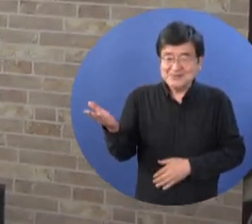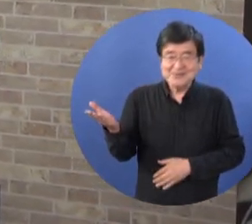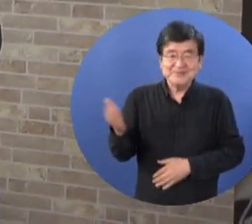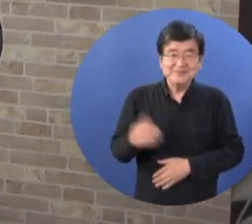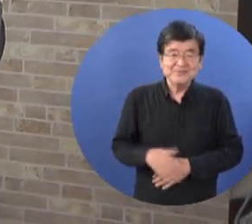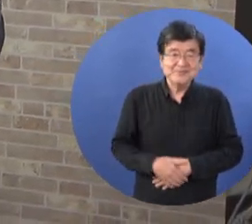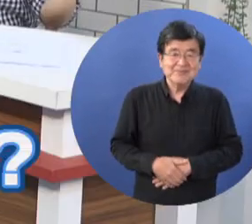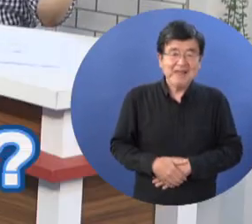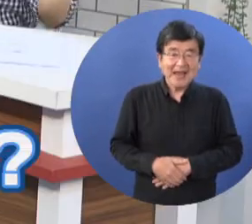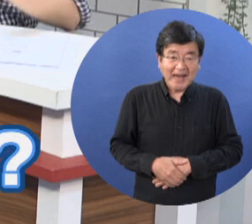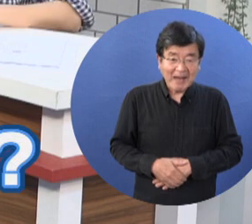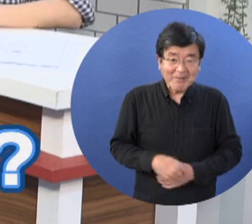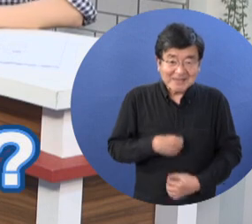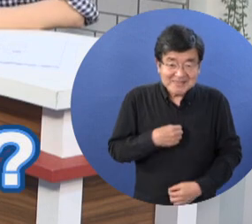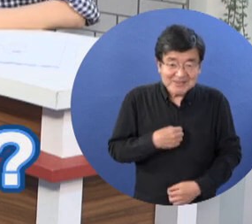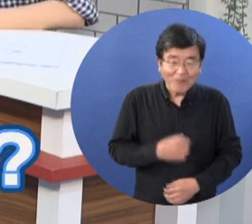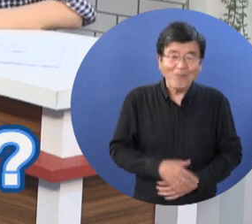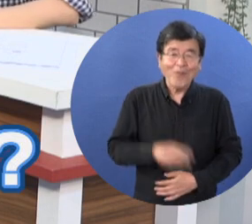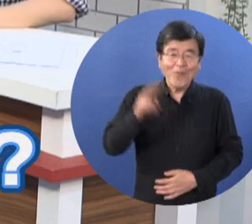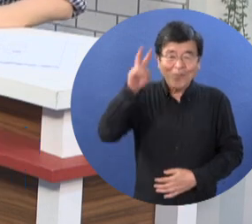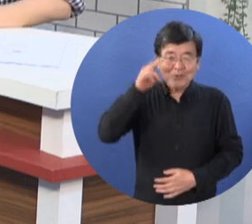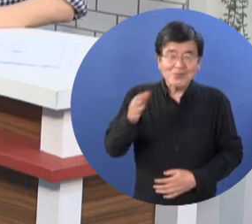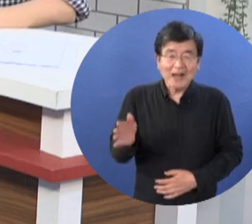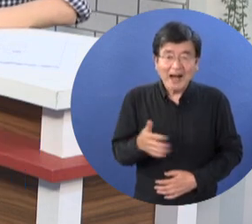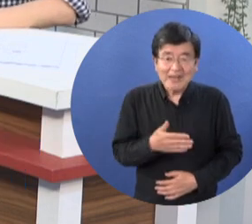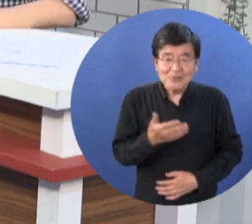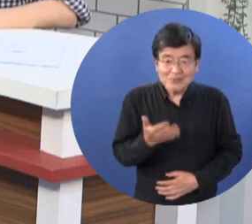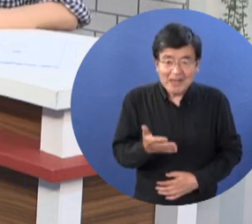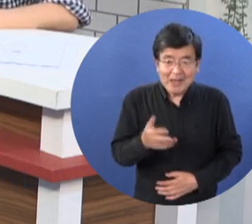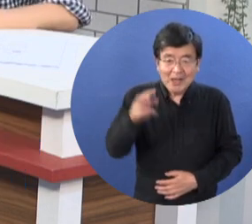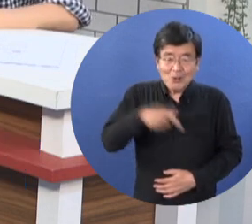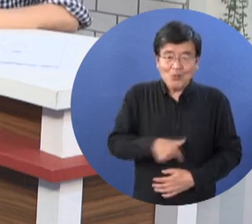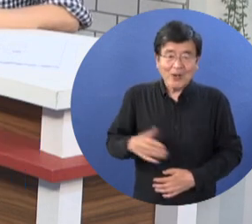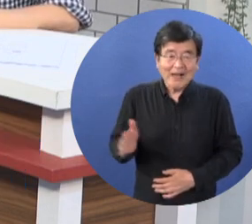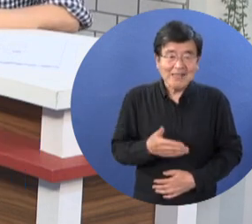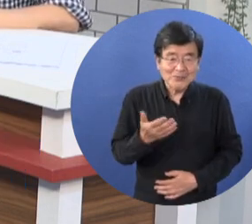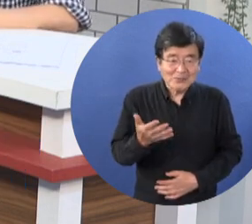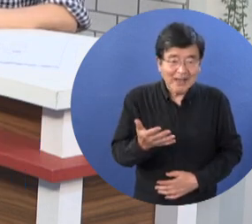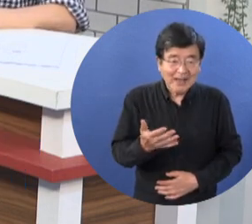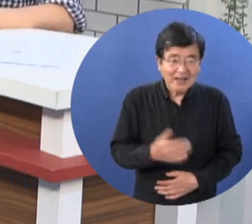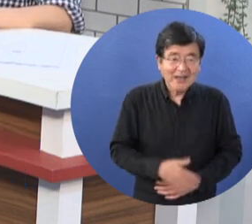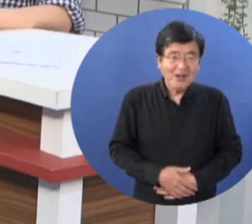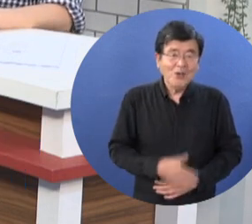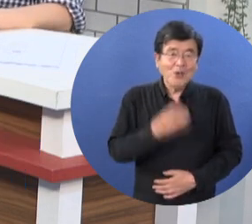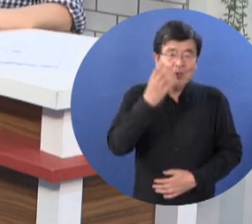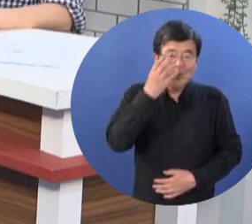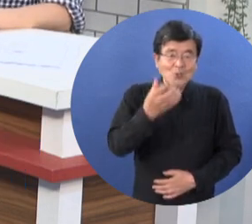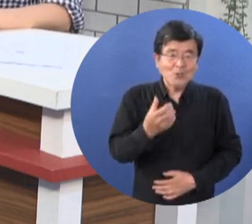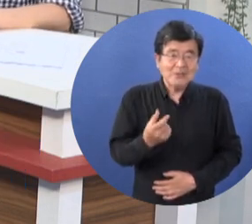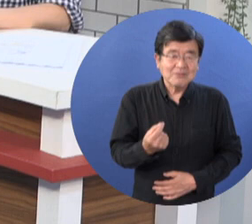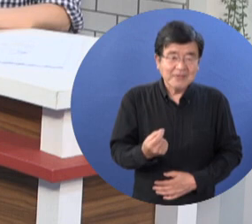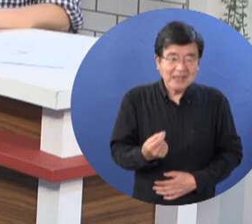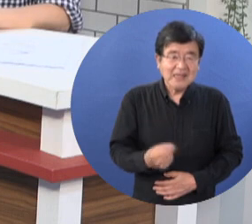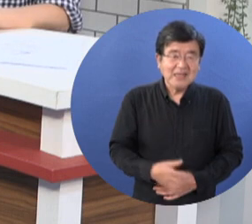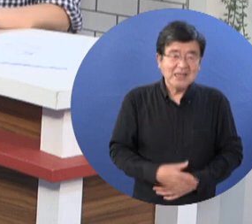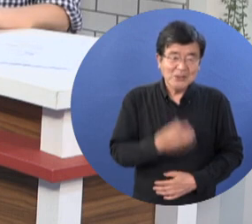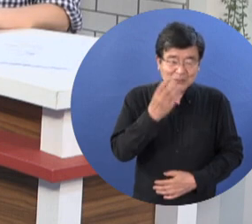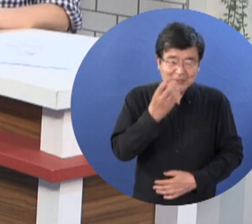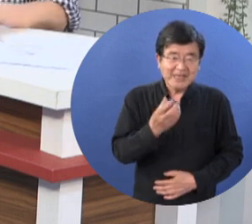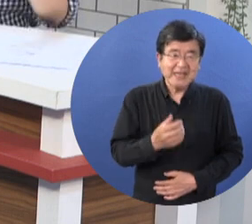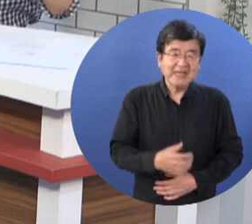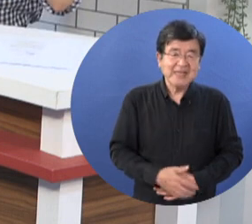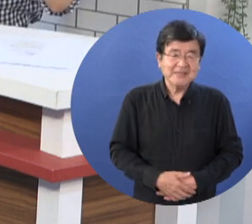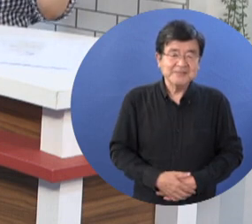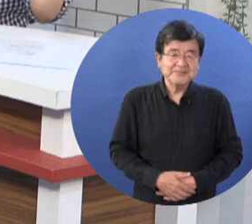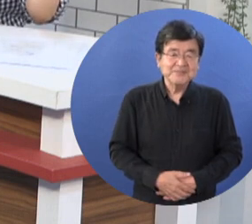です、 マジですか。お大阪ついてからですか。もう福岡から。 福岡から。すごいですよね。 すげーな